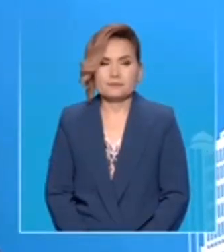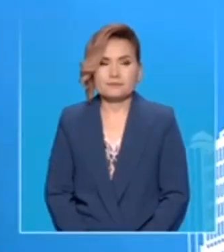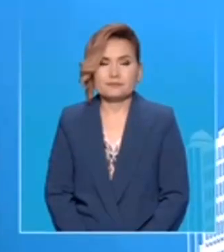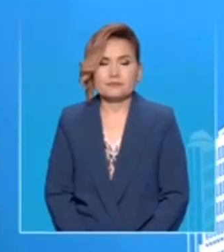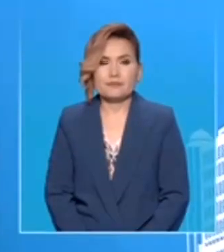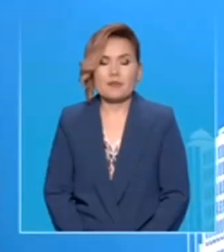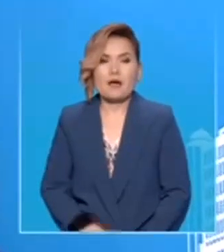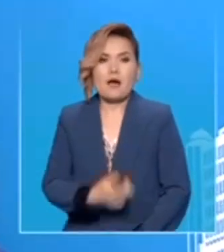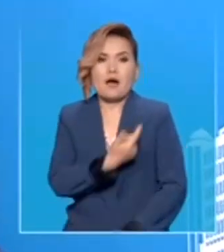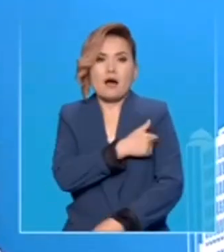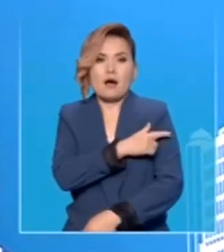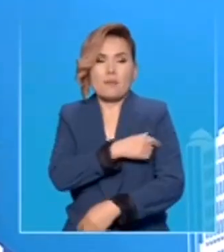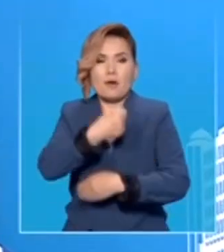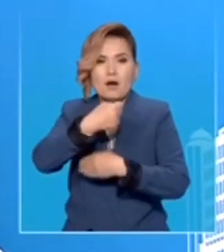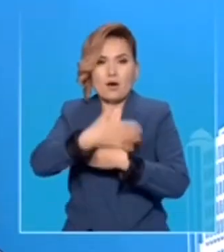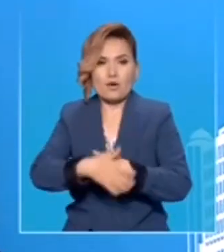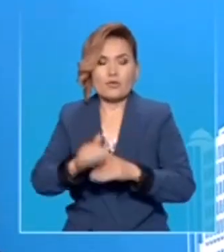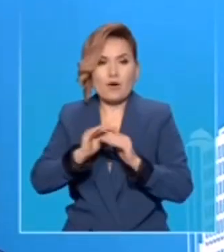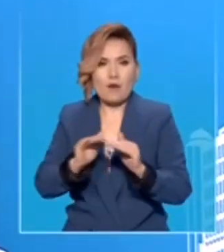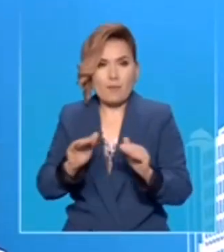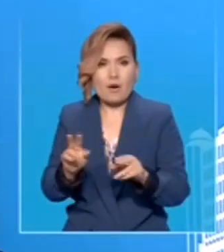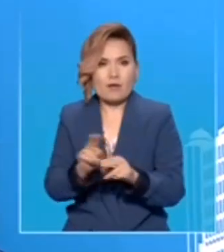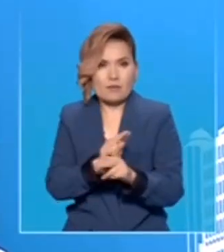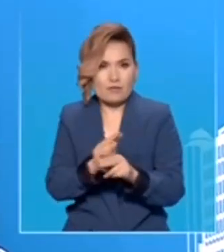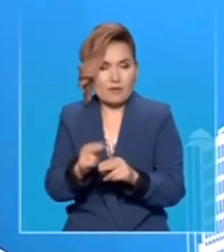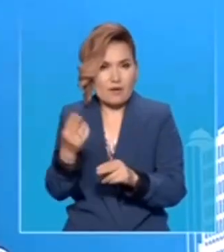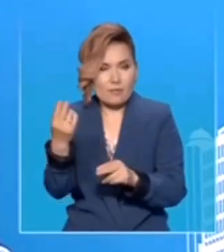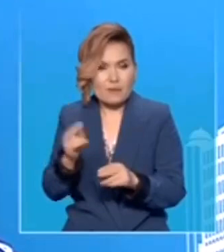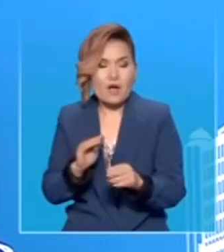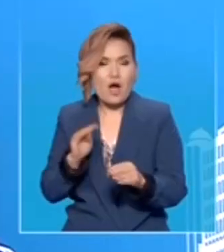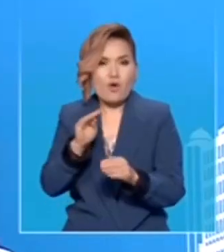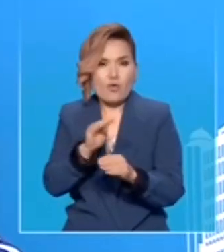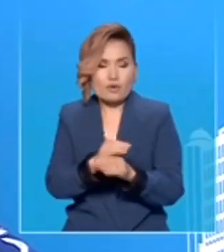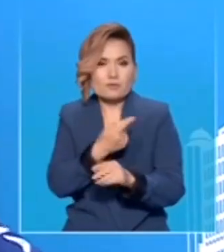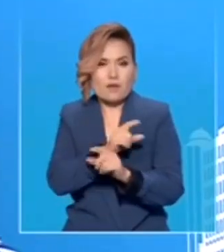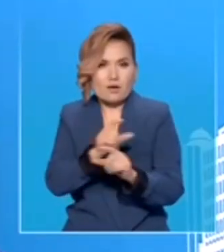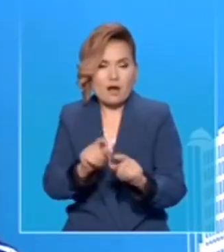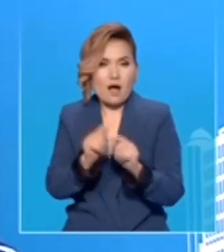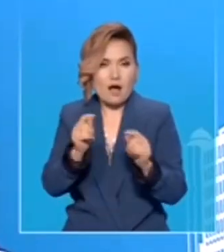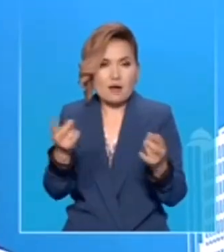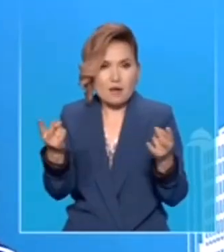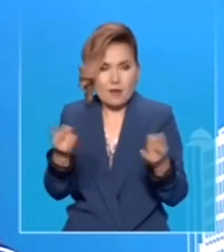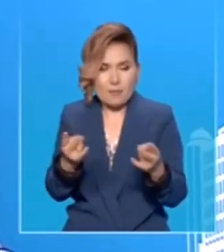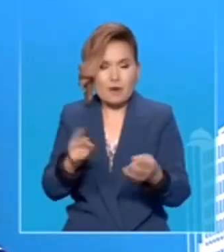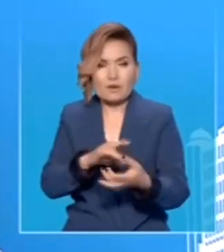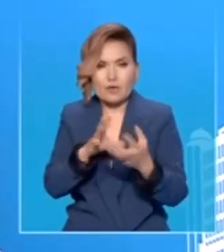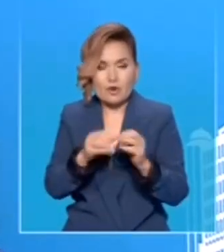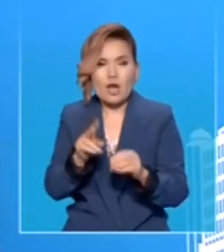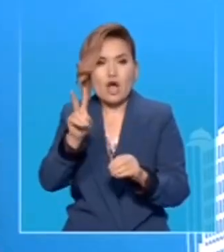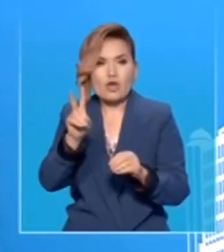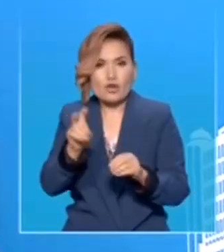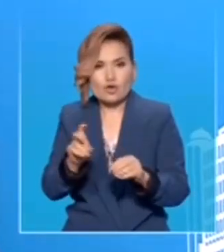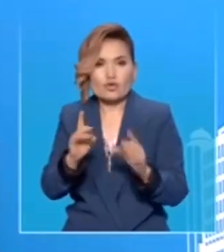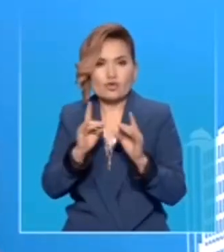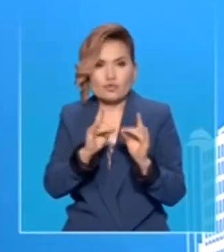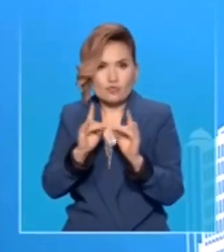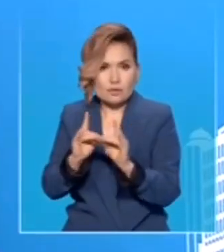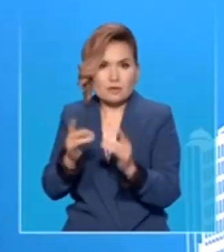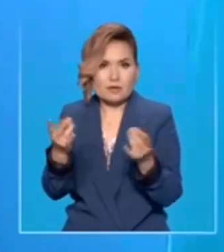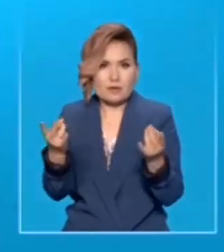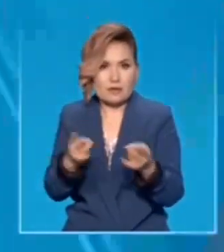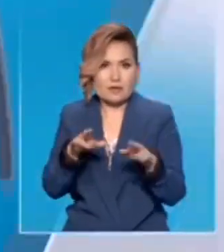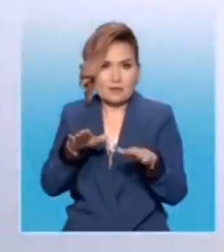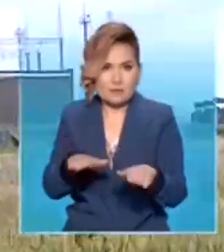Педиатрия орталығының ғимаратына қосымша ғимарат салу керек. Кем дегенде ол 200 төсек болу керек.